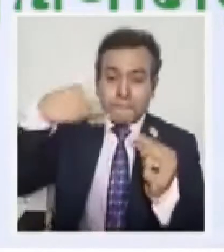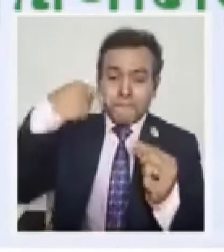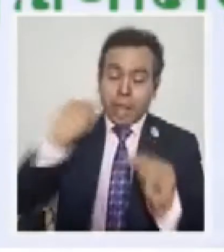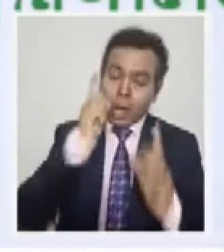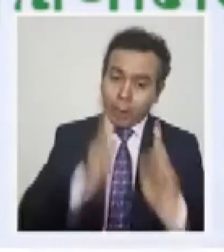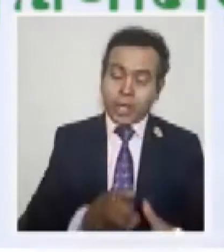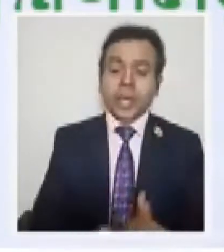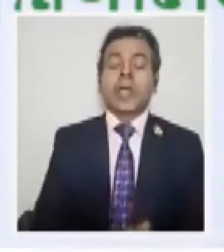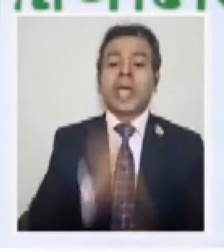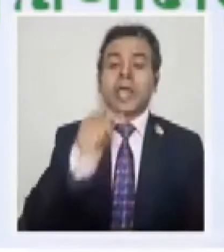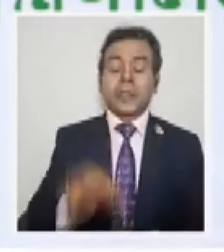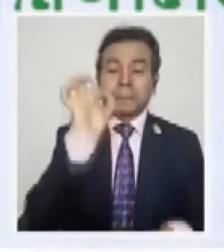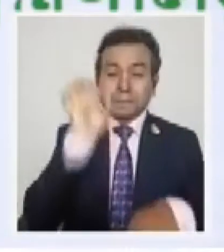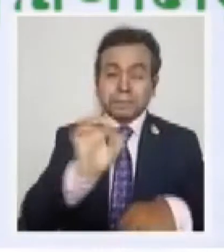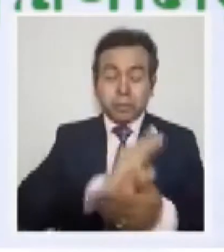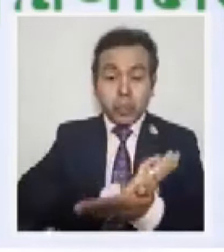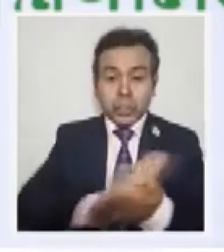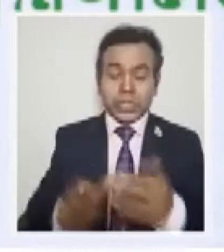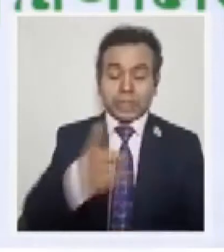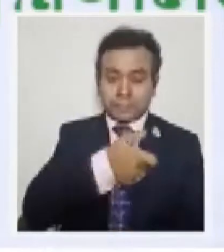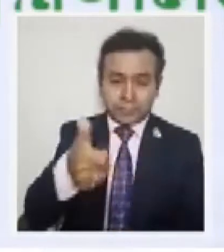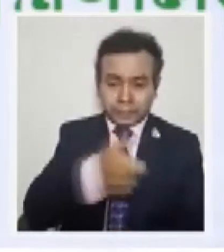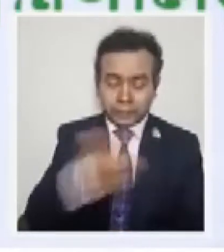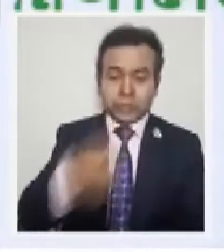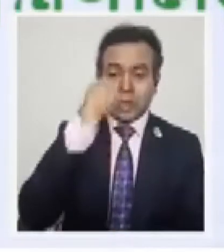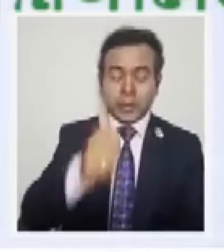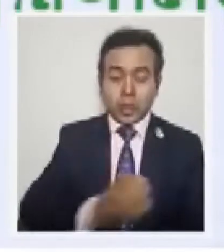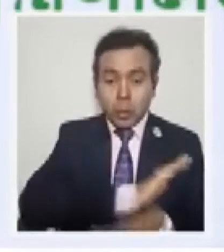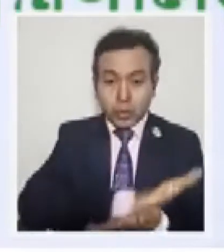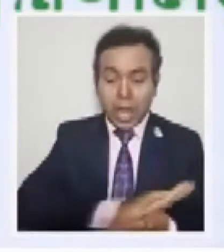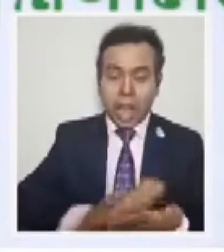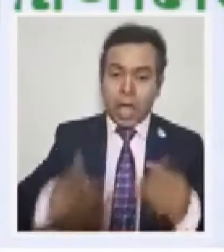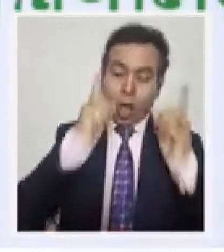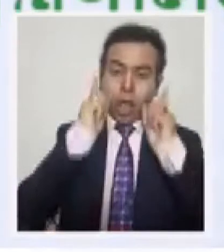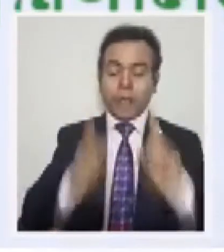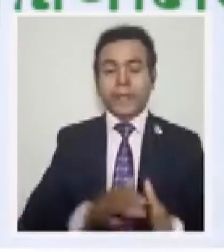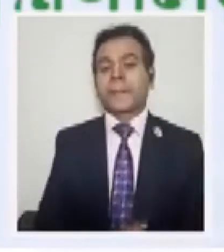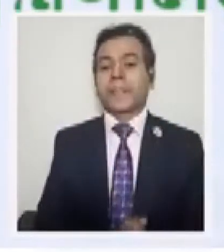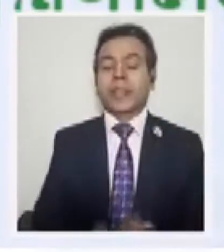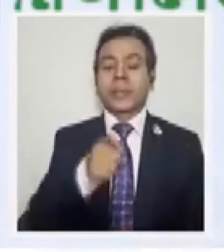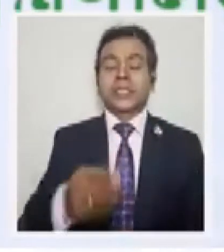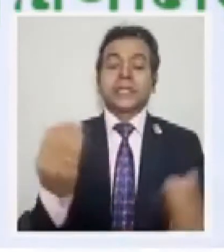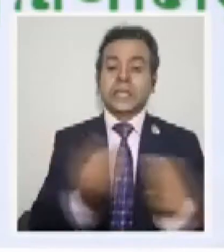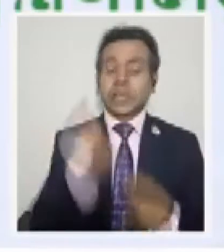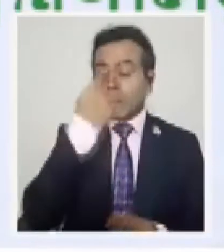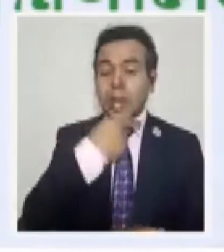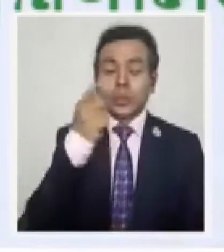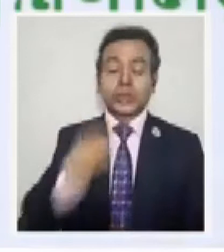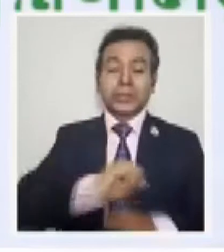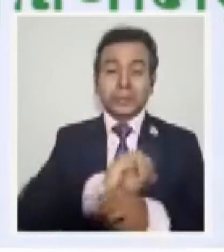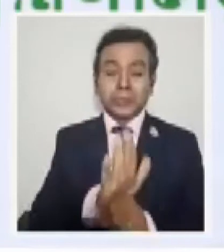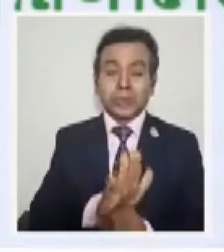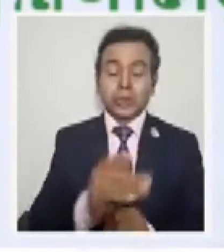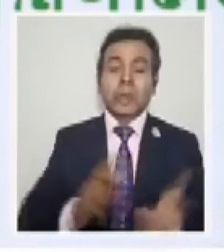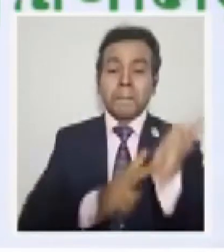থাকা এবং যথেষ্ট পরিমাণে জীবাণুনাশক ব্যবহারের সুবিধা থাকা। মনে রাখতে হবে, জনগণের স্বাস্থ্যের